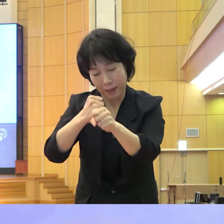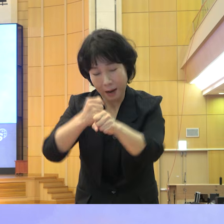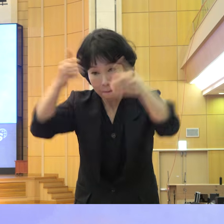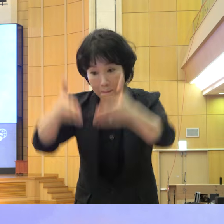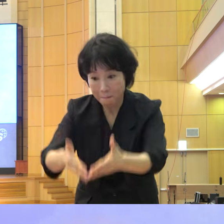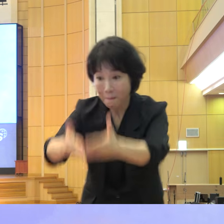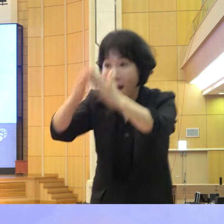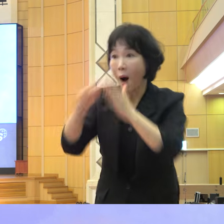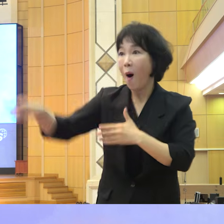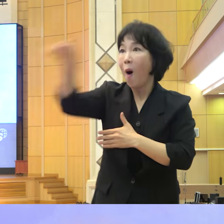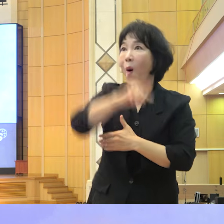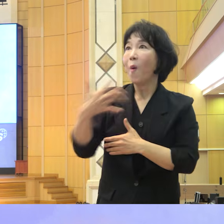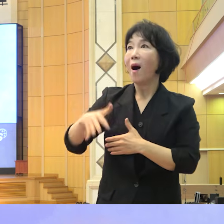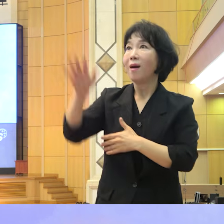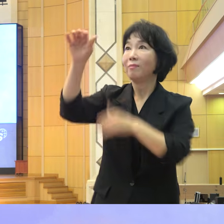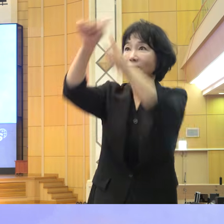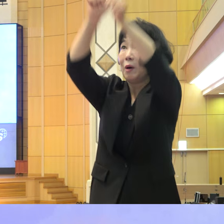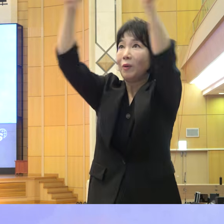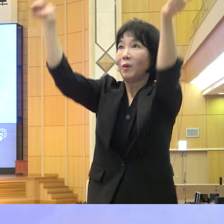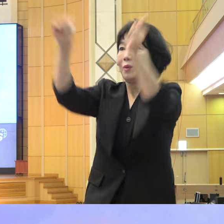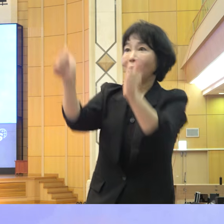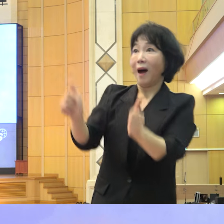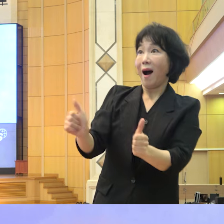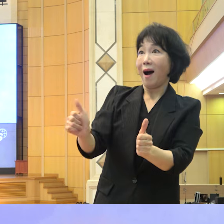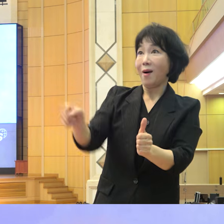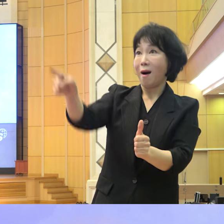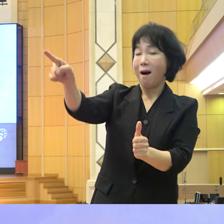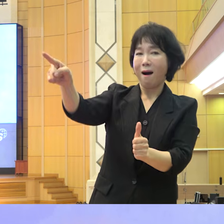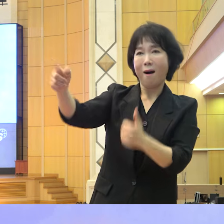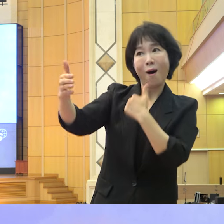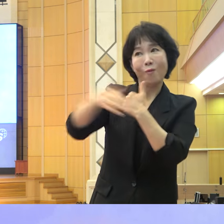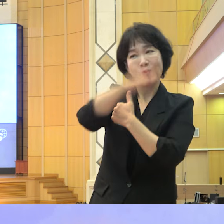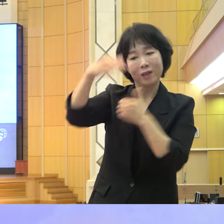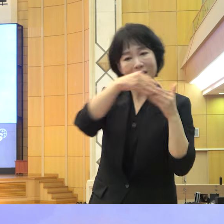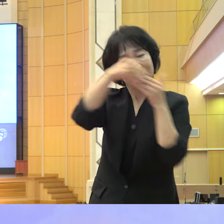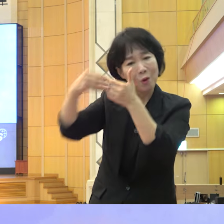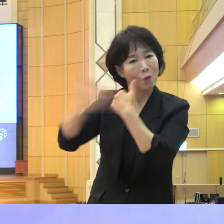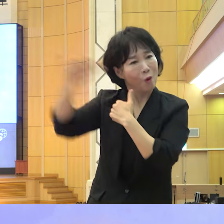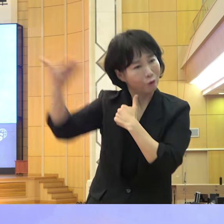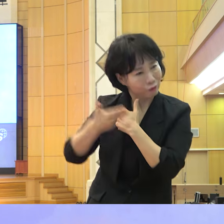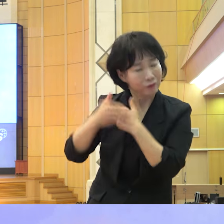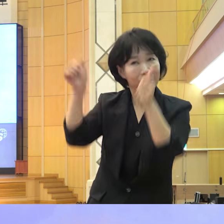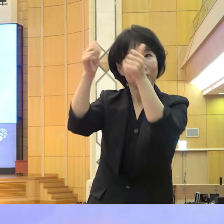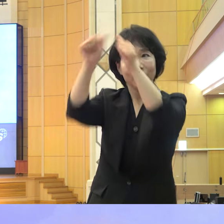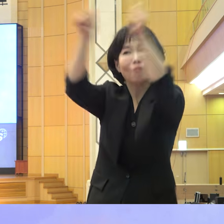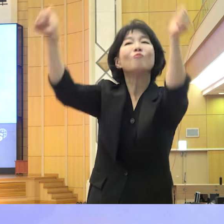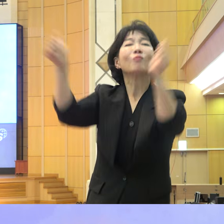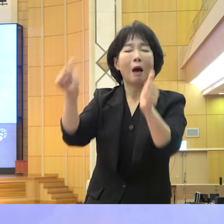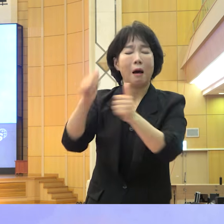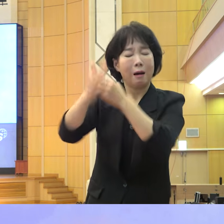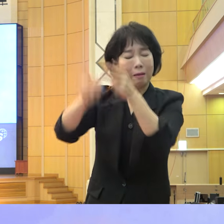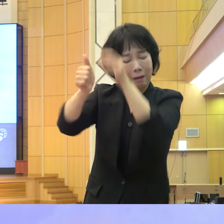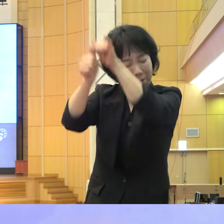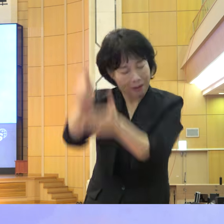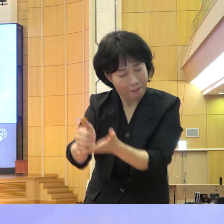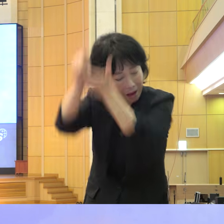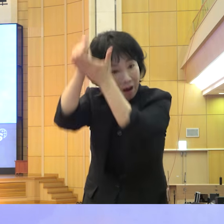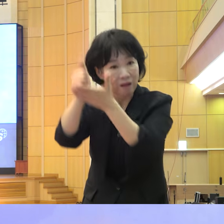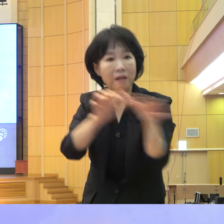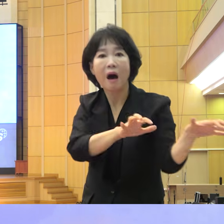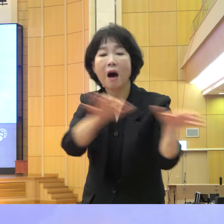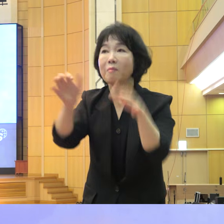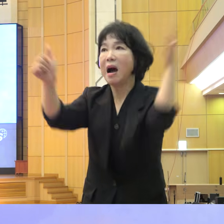인도해낸 신이라고 그렇게 송아지 신을, 금송아지 신을 섬기고 믿는 거예요.